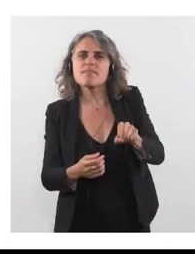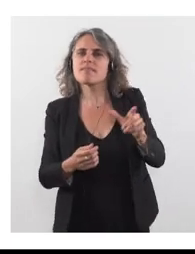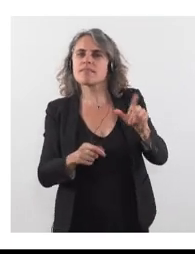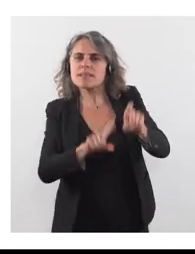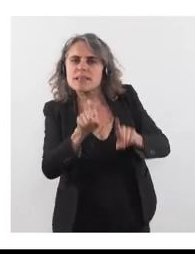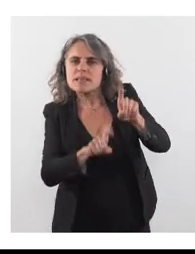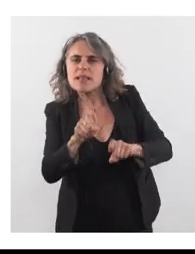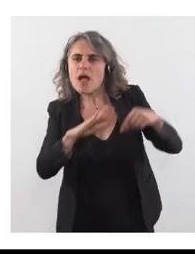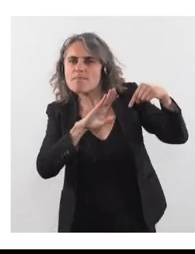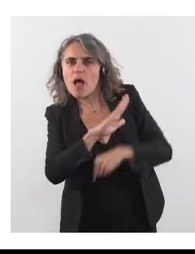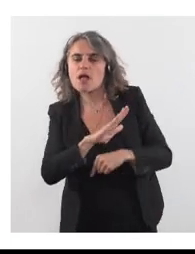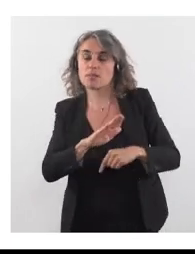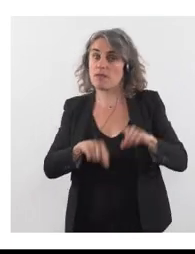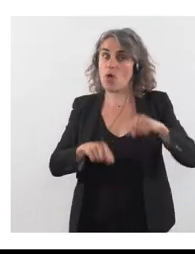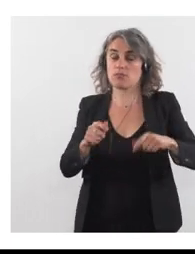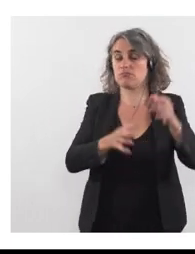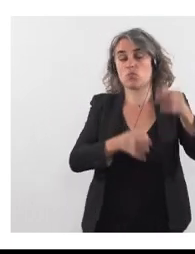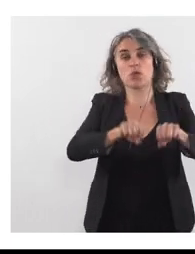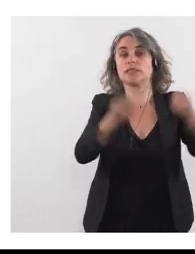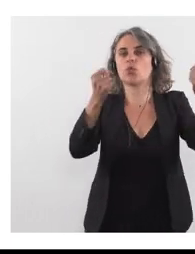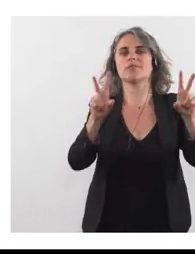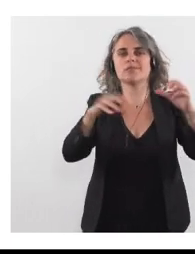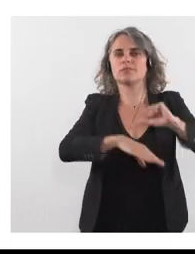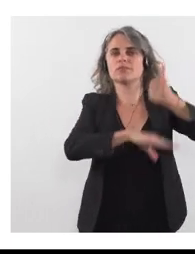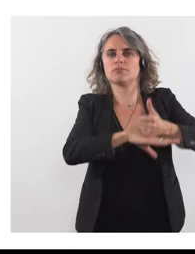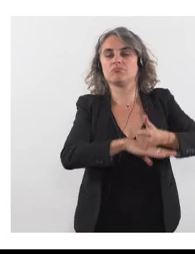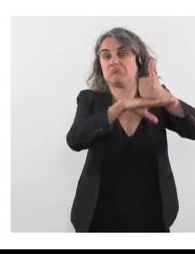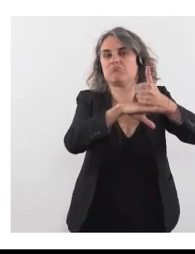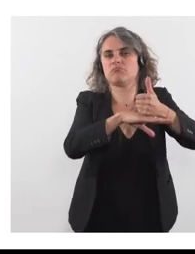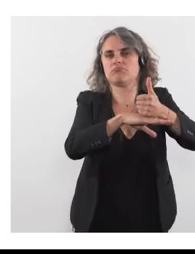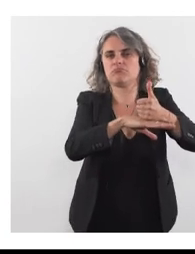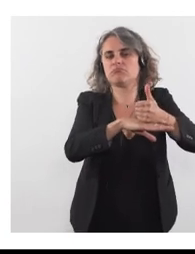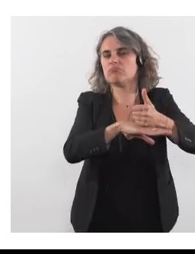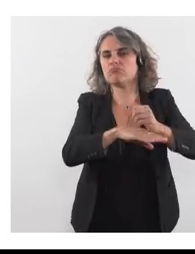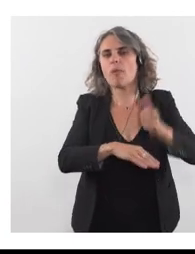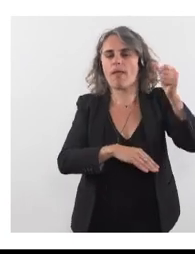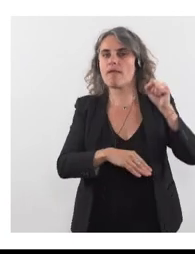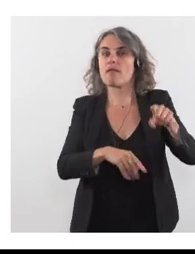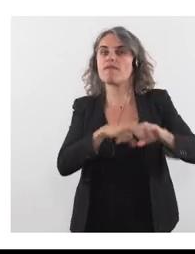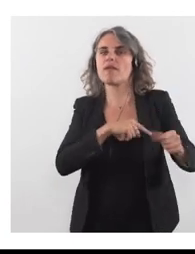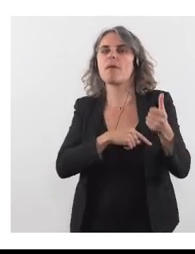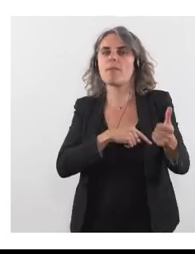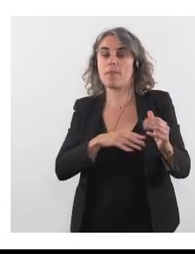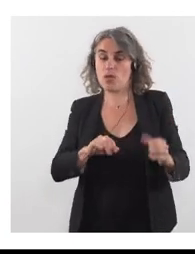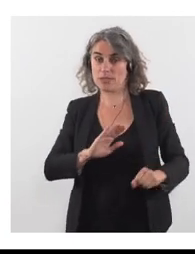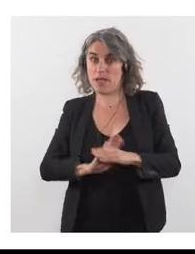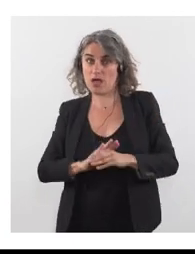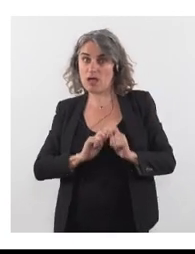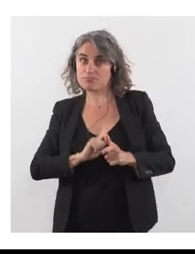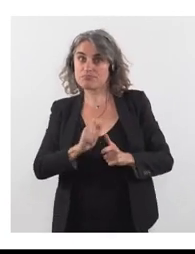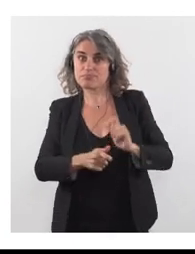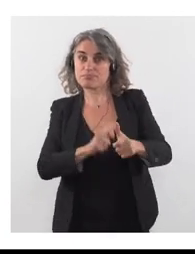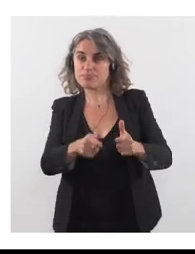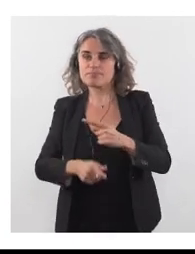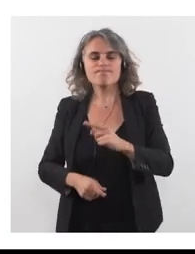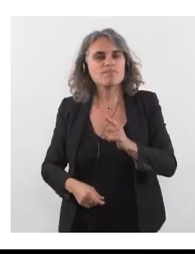Cour de cassation qui l'a fait. Tant mieux que ce soit la plus haute instance juridictionnelle qui l'ait fait. Mais en première instance et en appel, ce